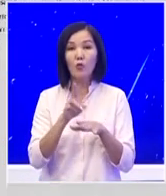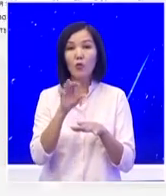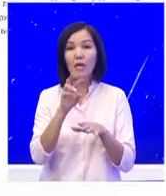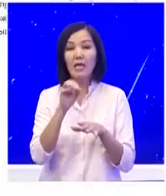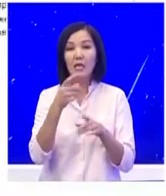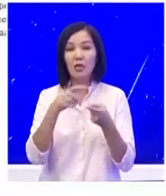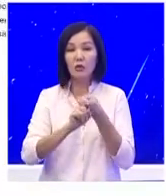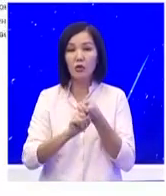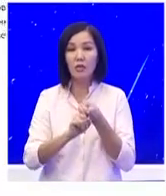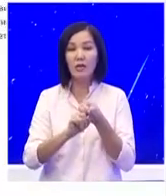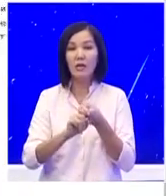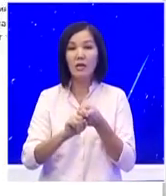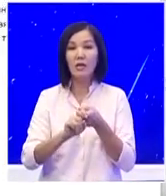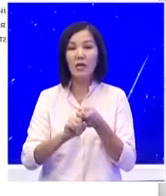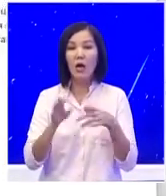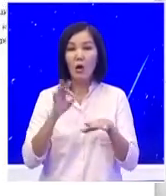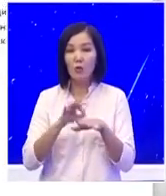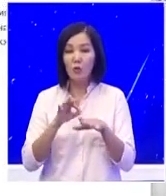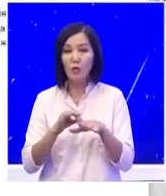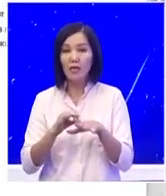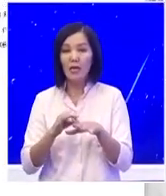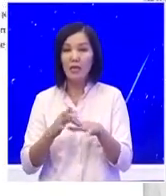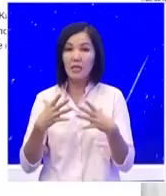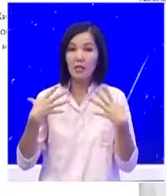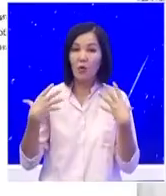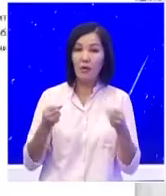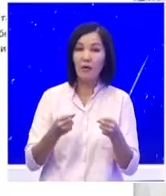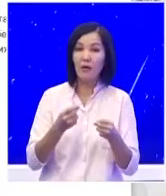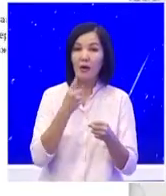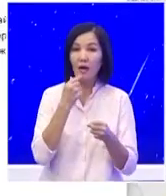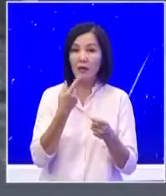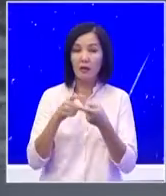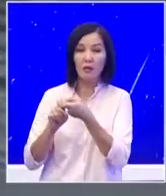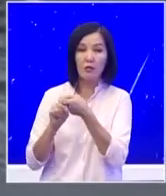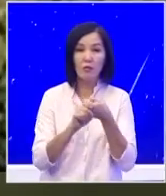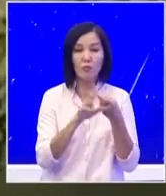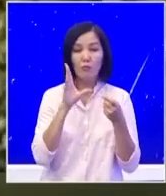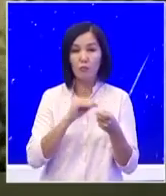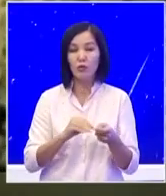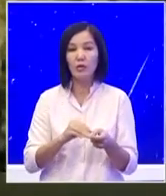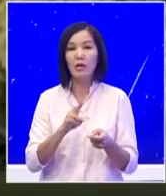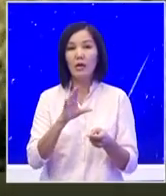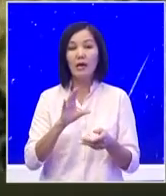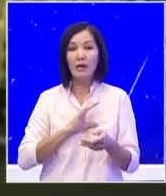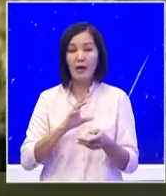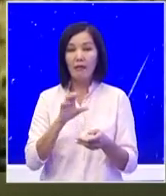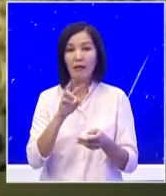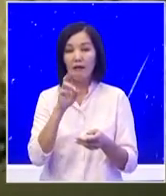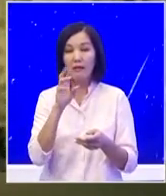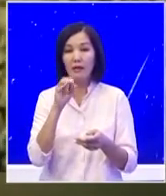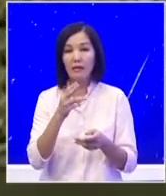ал науқастан сау адамға қан немесе сілекей арқылы таралады. Канадада Ред-Лейк елді